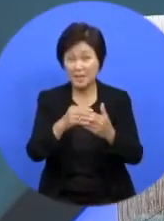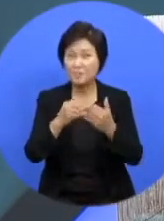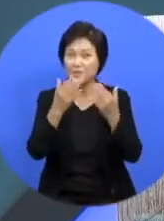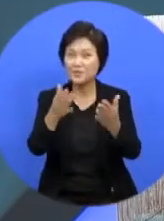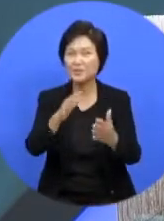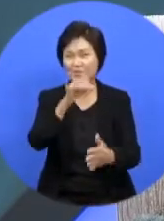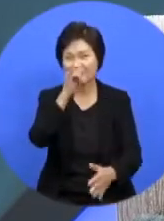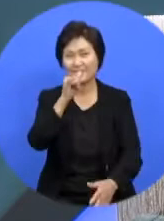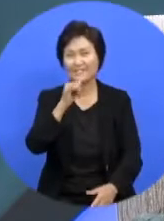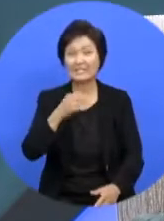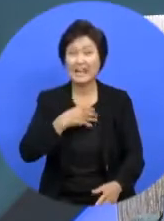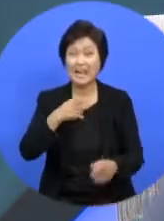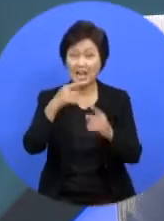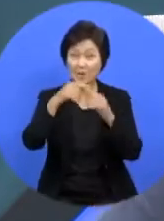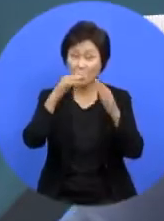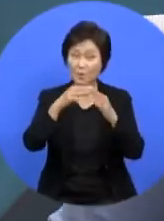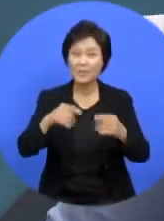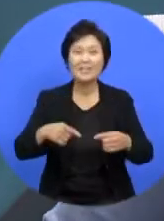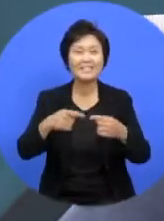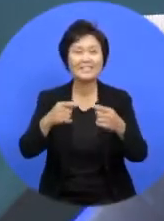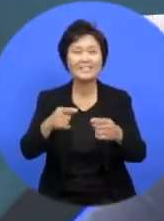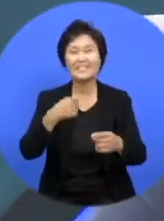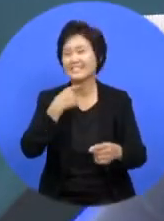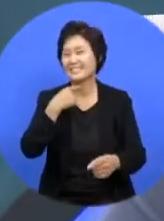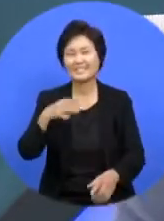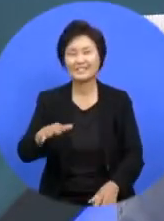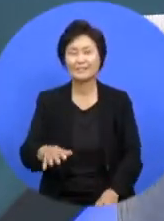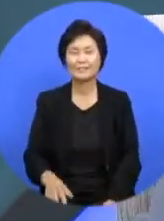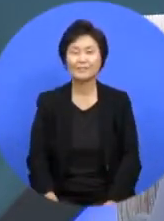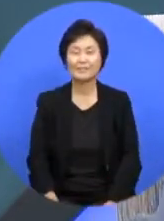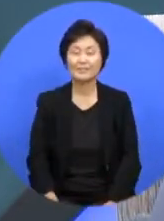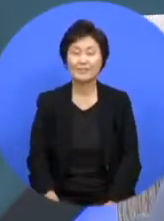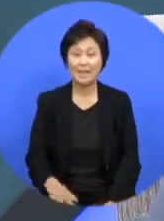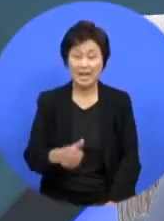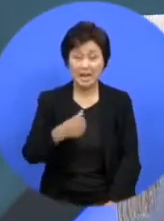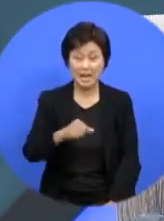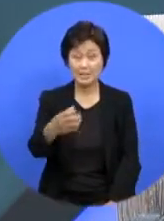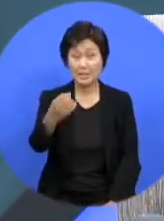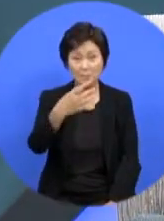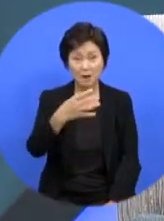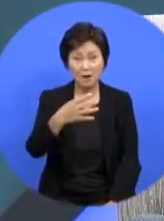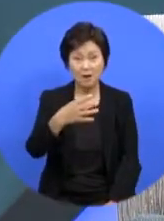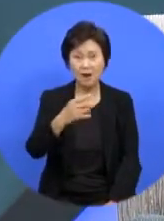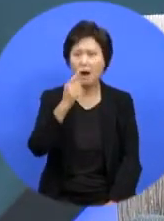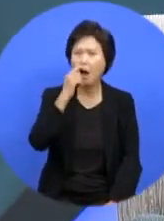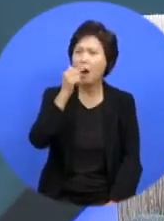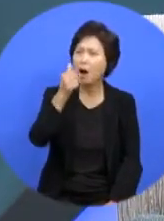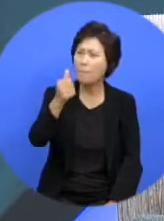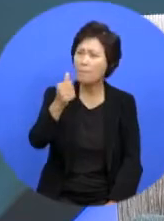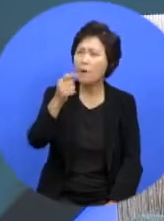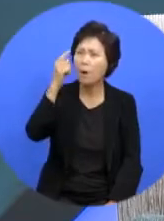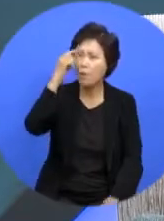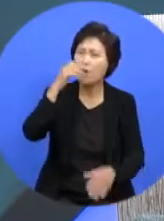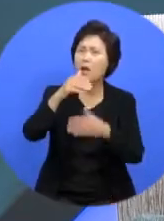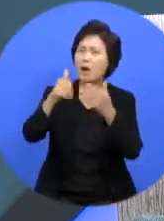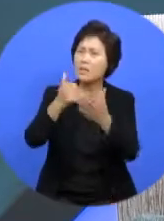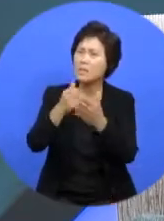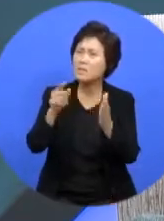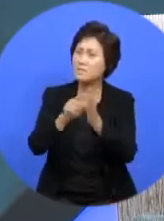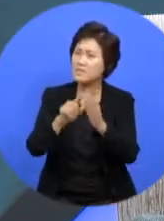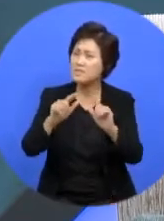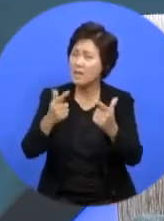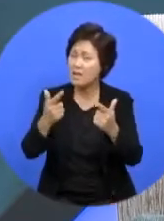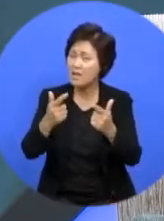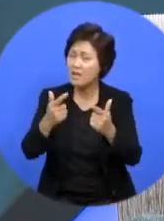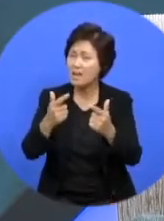크리스천이라 그래요. 네. 가끔 아들이 아버님 아빠는 왜 하나님을 안 믿어? 그런데 저는 그때 그럴 때 그런 대답을 질문을